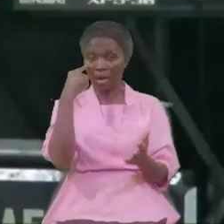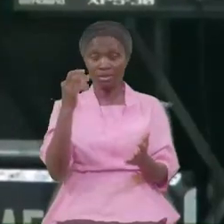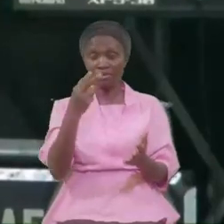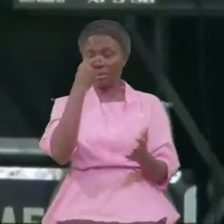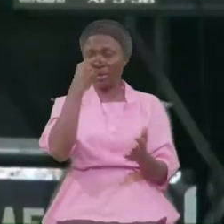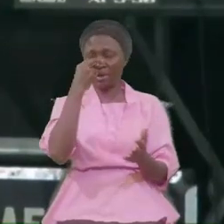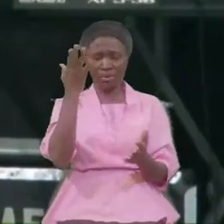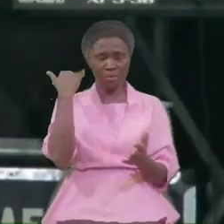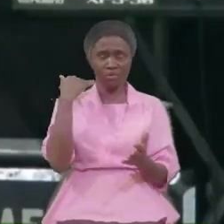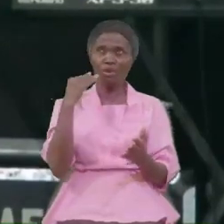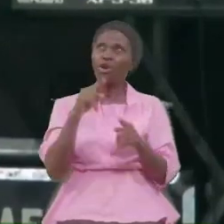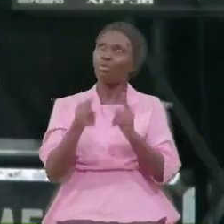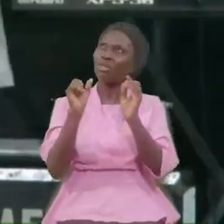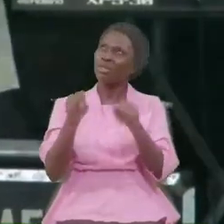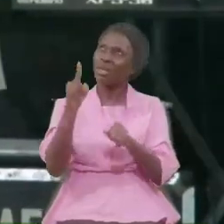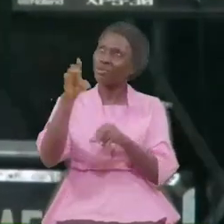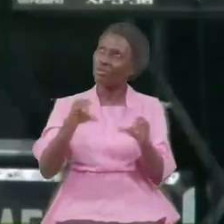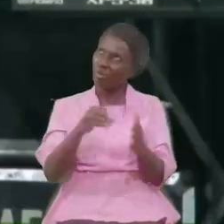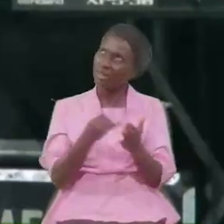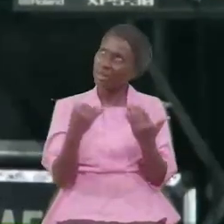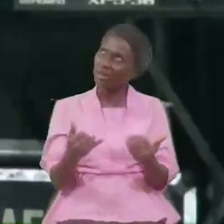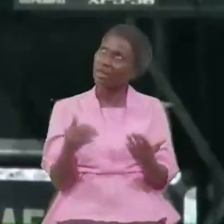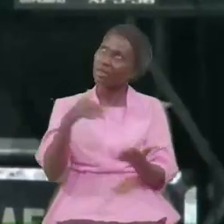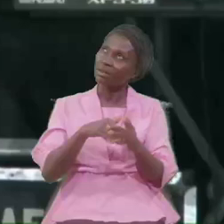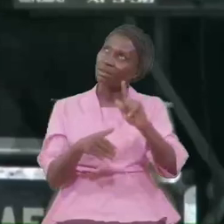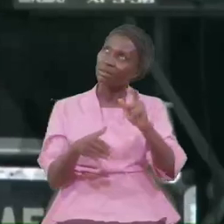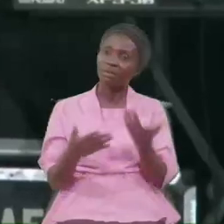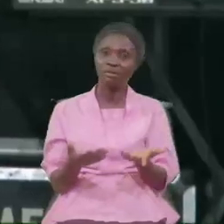Tu avais ouvert les yeux des aveugles, tu peux les ouvrir maintenant?